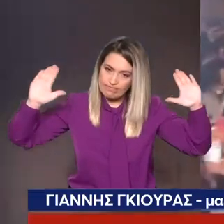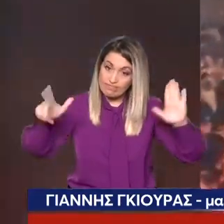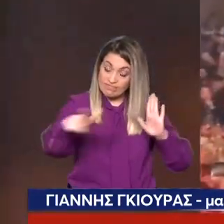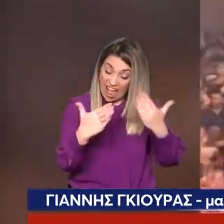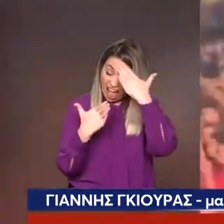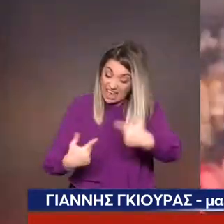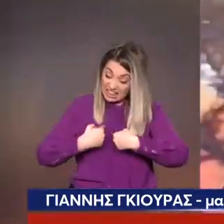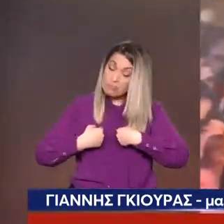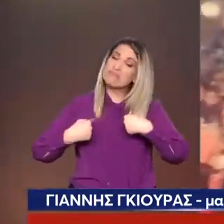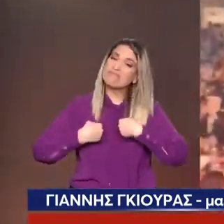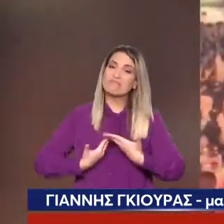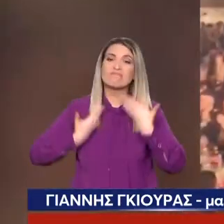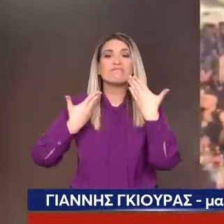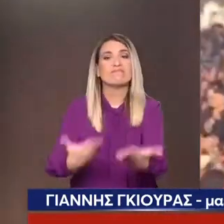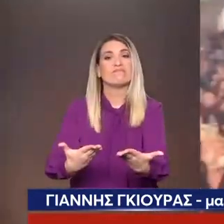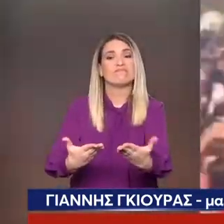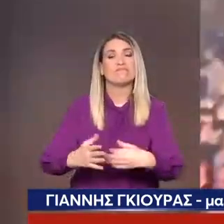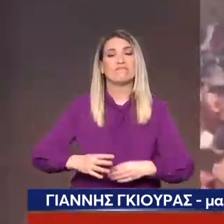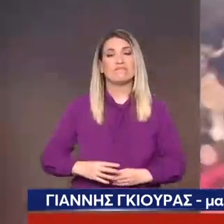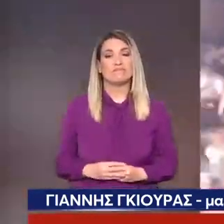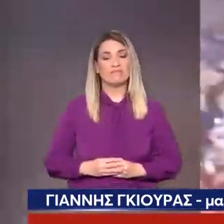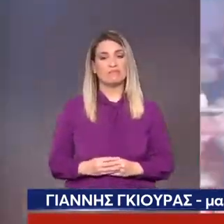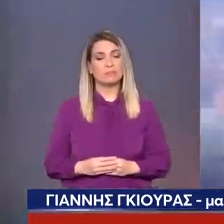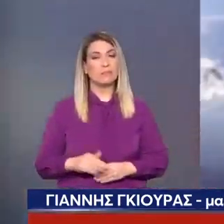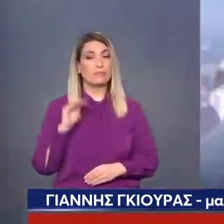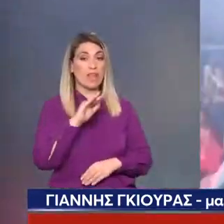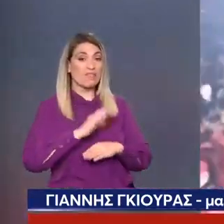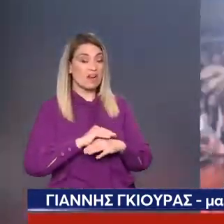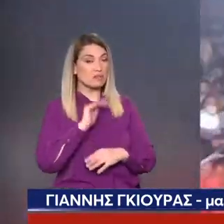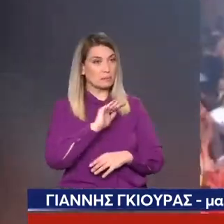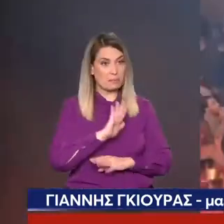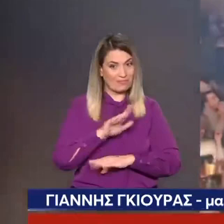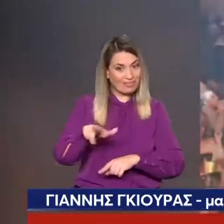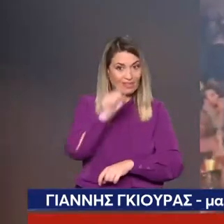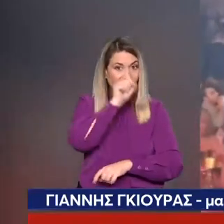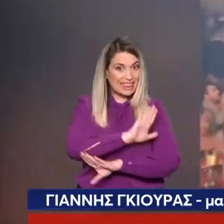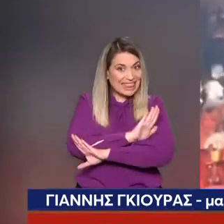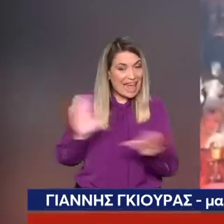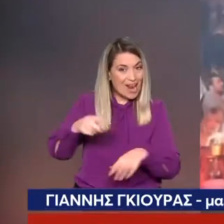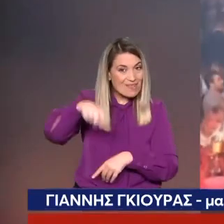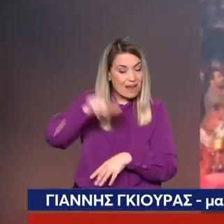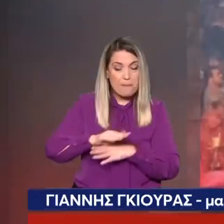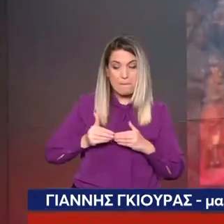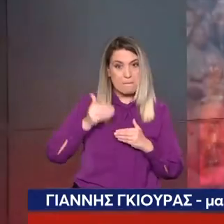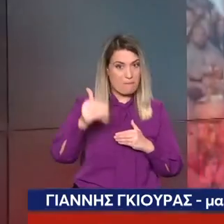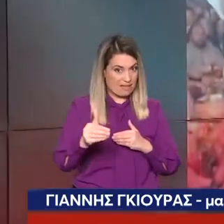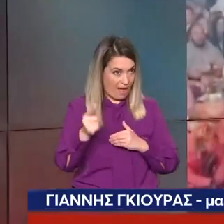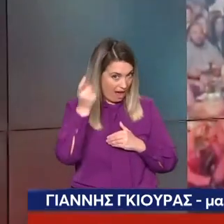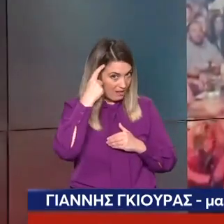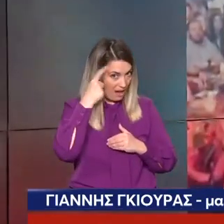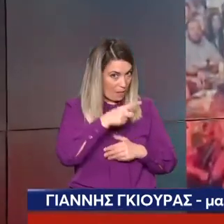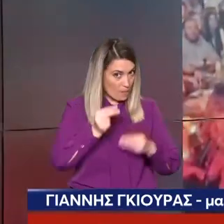βραδιά, εκεί αρχίζει πια και μαθαίνει, καταλαβαίνει και συνειδητοποιεί το πρόβλημα της υγείας του.